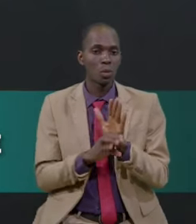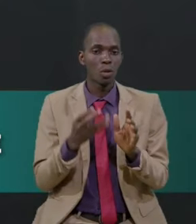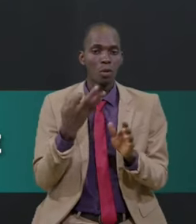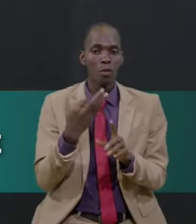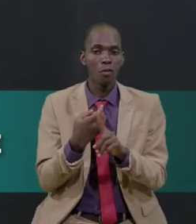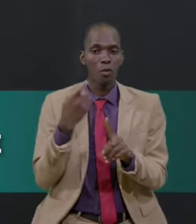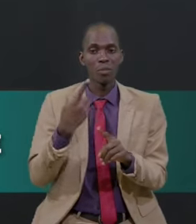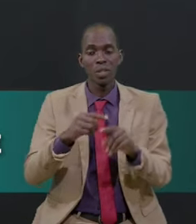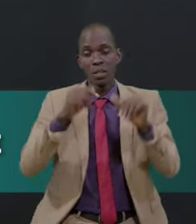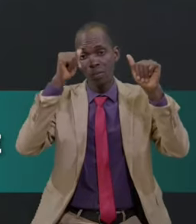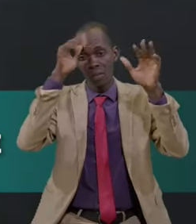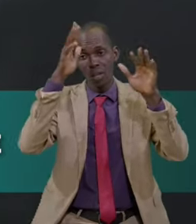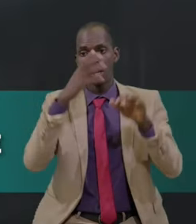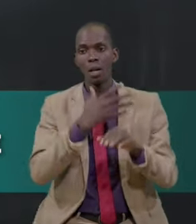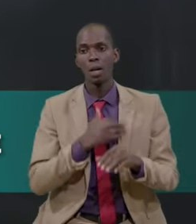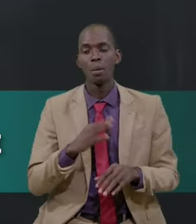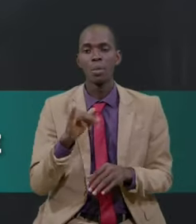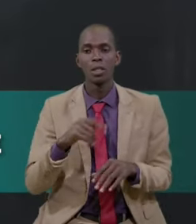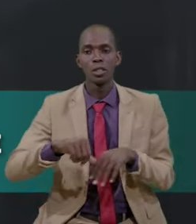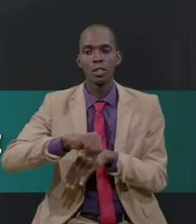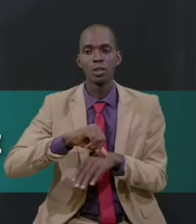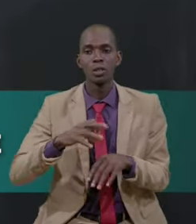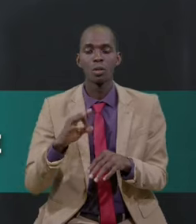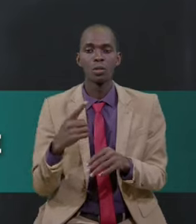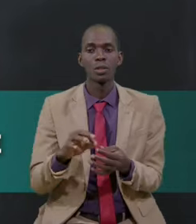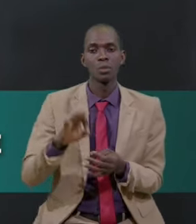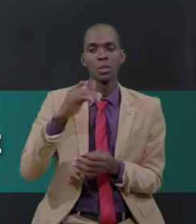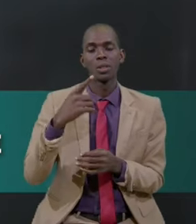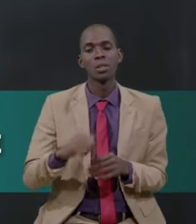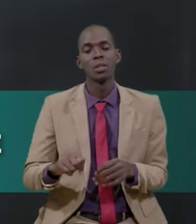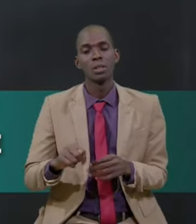par l'onction de l'Esprit. L'Esprit du Seigneur est sur moi,